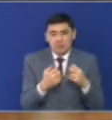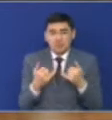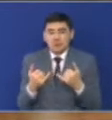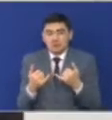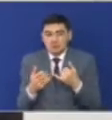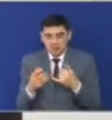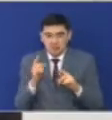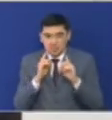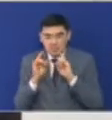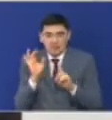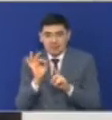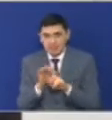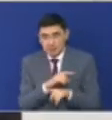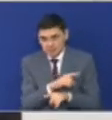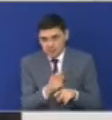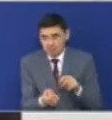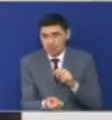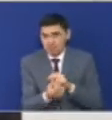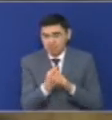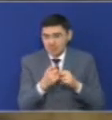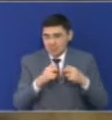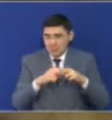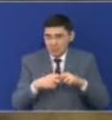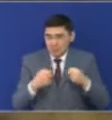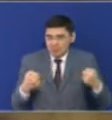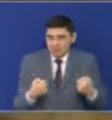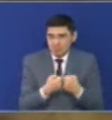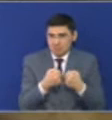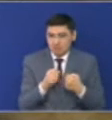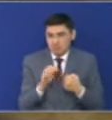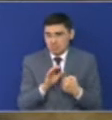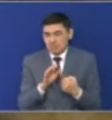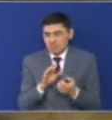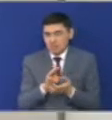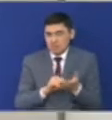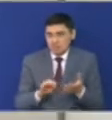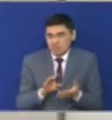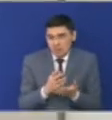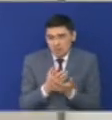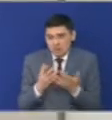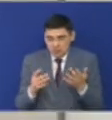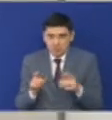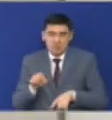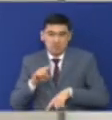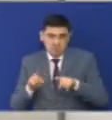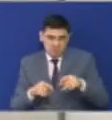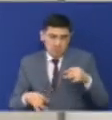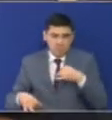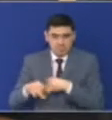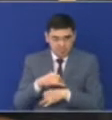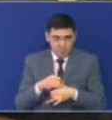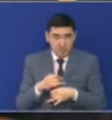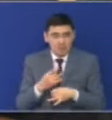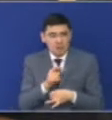в социальных и межнациональных отношениях. По словам Надежды Шаровой, Совет общественного согласия провел ряд тематических совещаний по